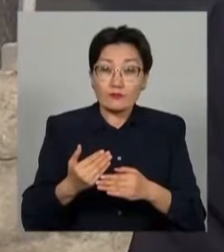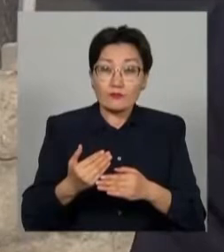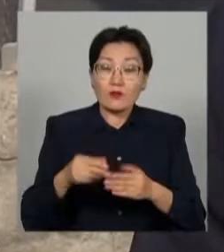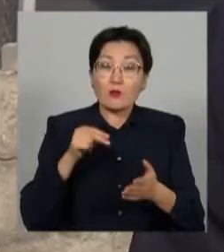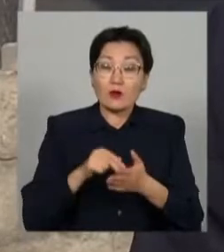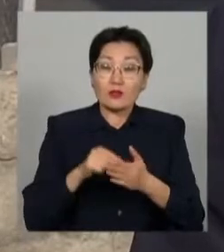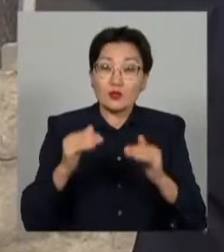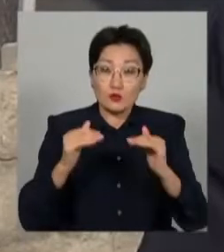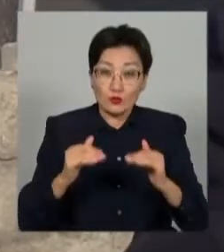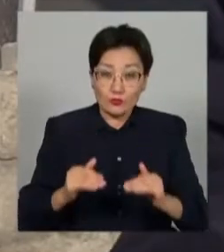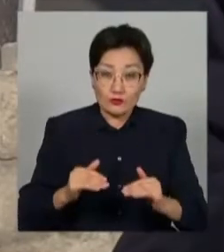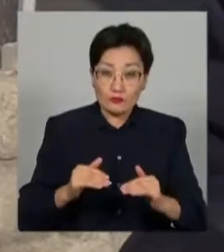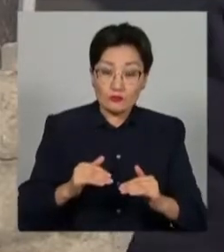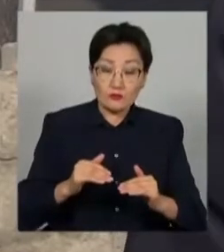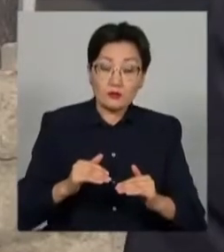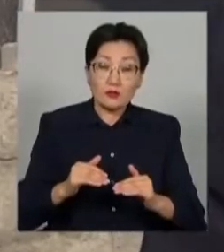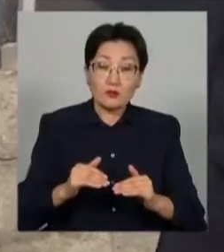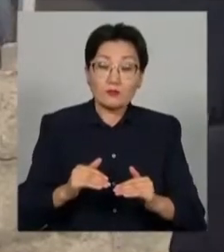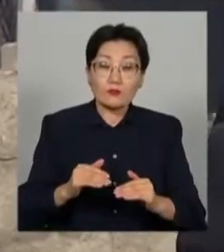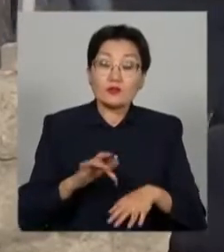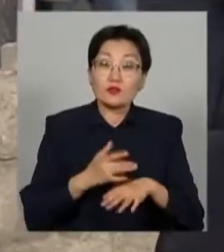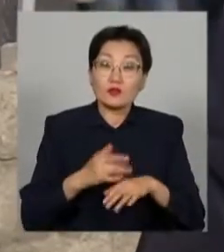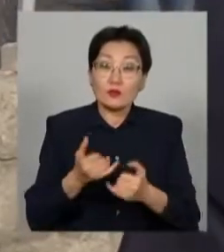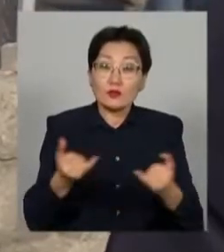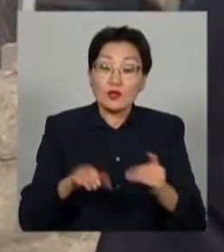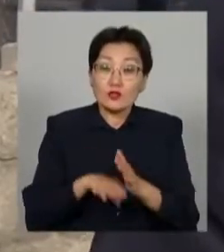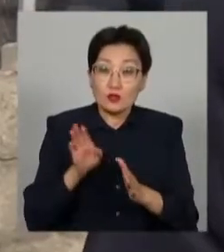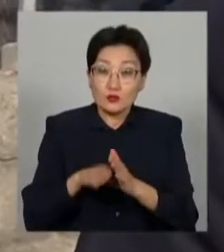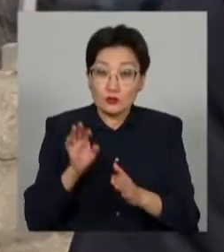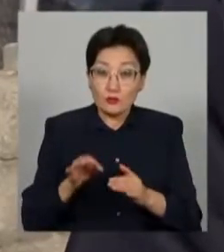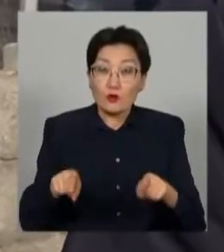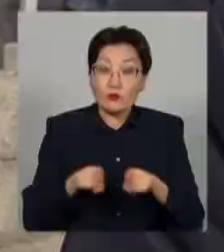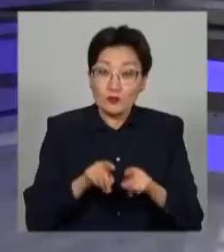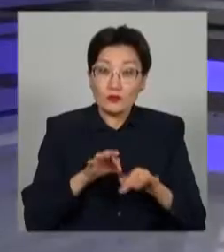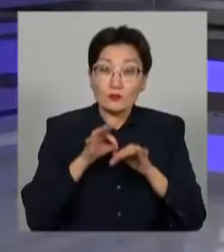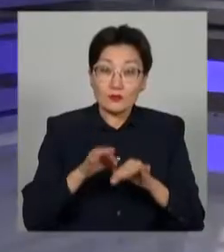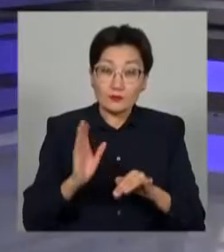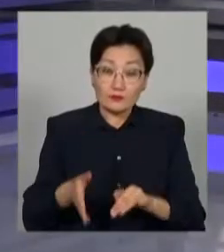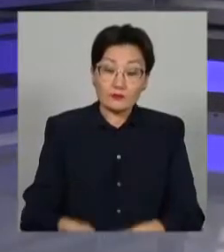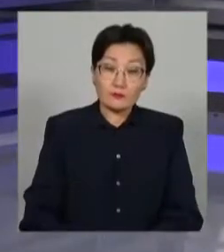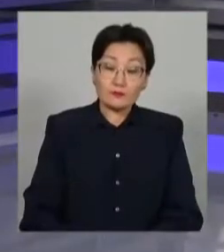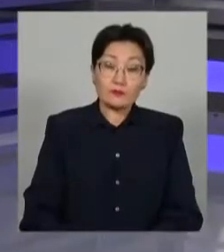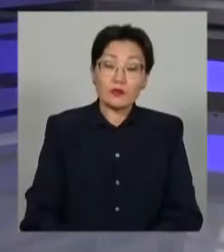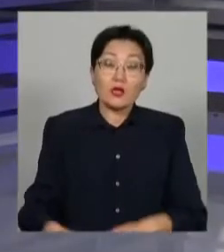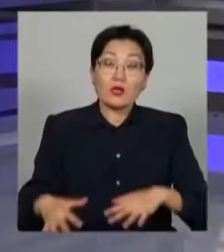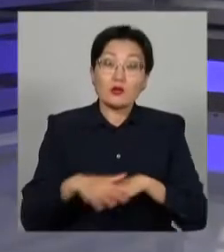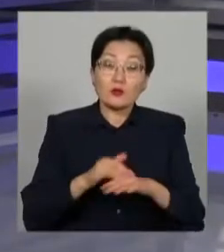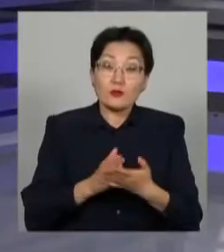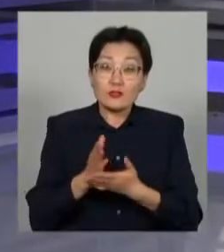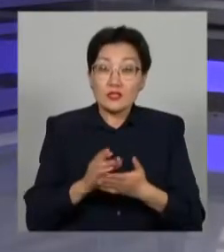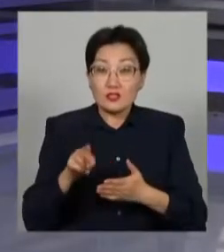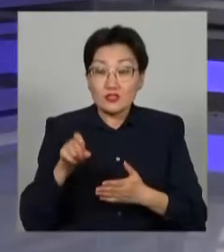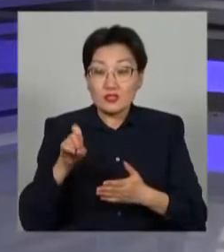Бағаның төмендеуіне, сервистің жақсаруына басқасын алып келуі тиіс деп ойлаймын. Ал қоғам қайраткері